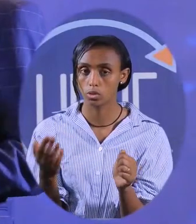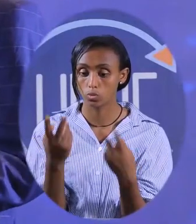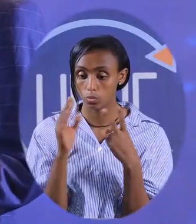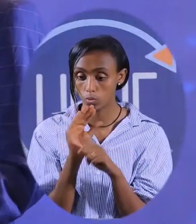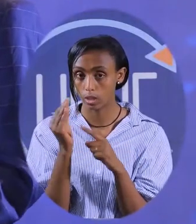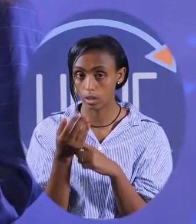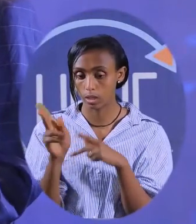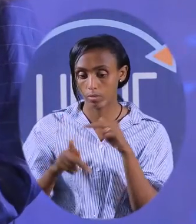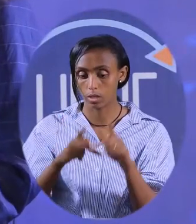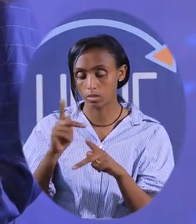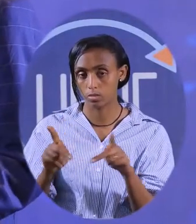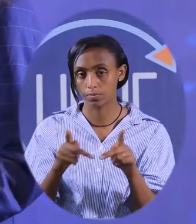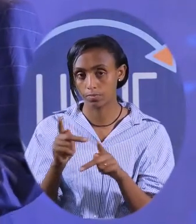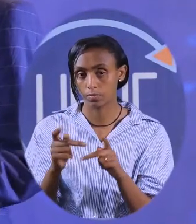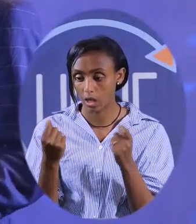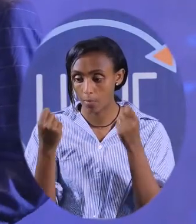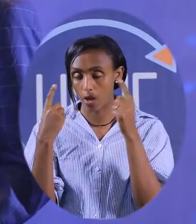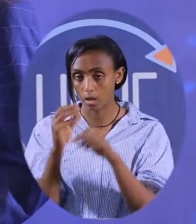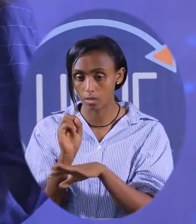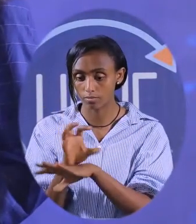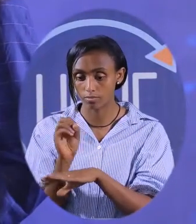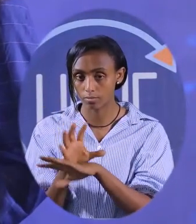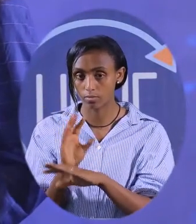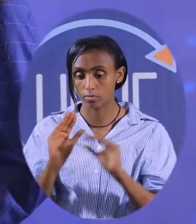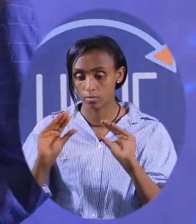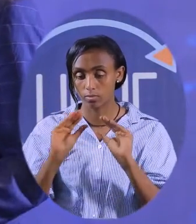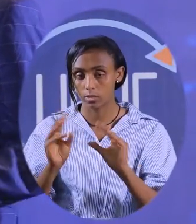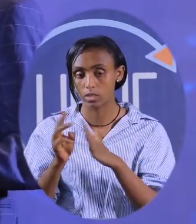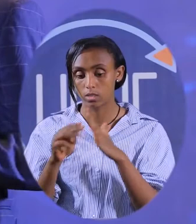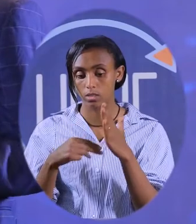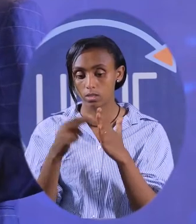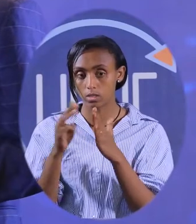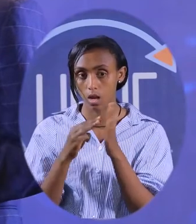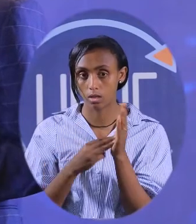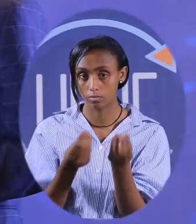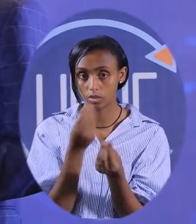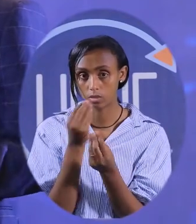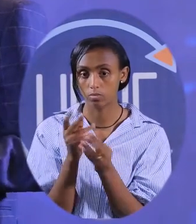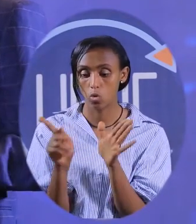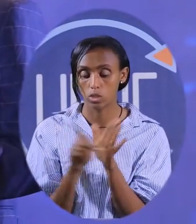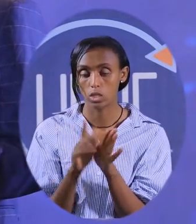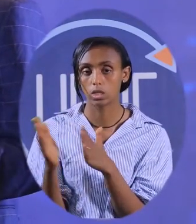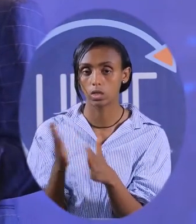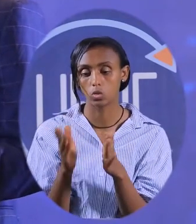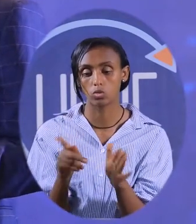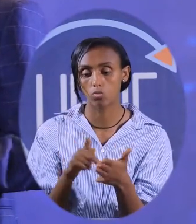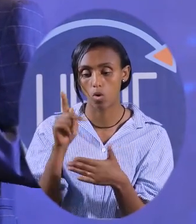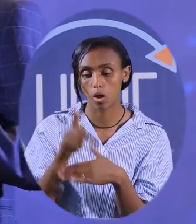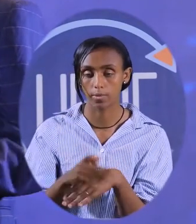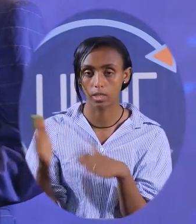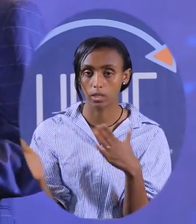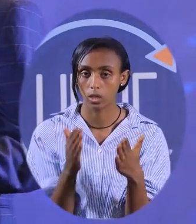አንጻር ማህበረሰቡን ከማንቃት አንጻር በምግብና በሥርዓተ ምግብ ፖሊሲ ተዘጋጅቶለት ፕሮግራም